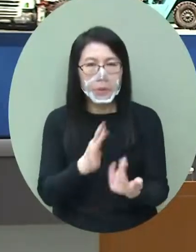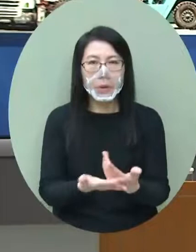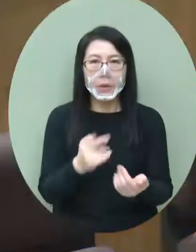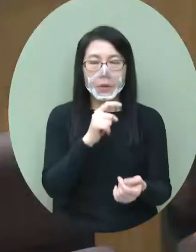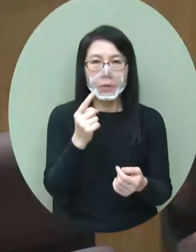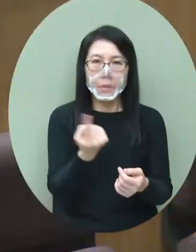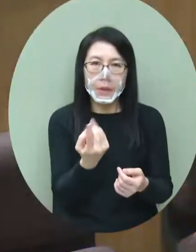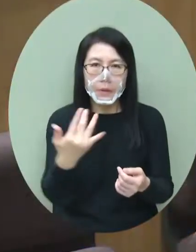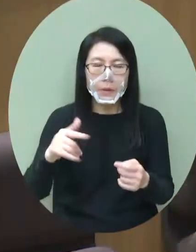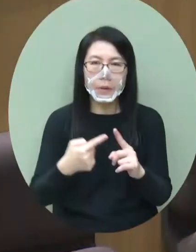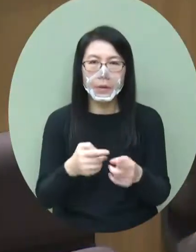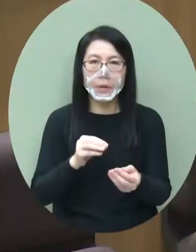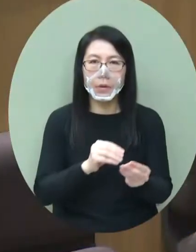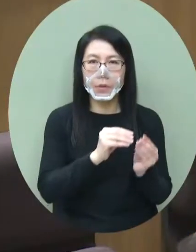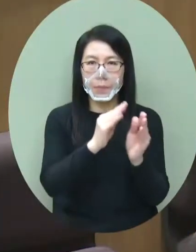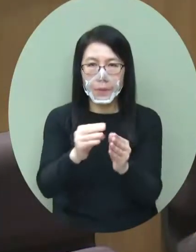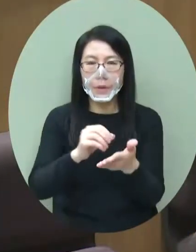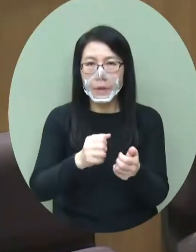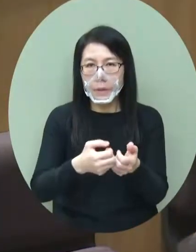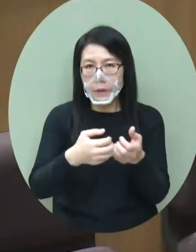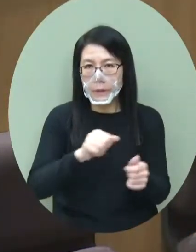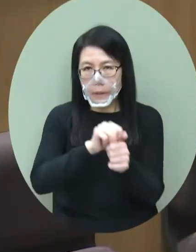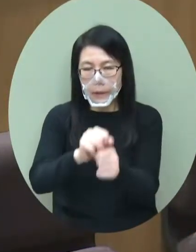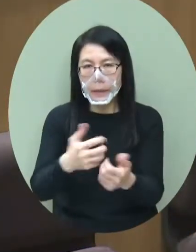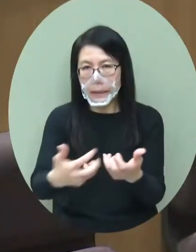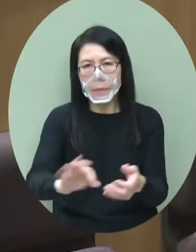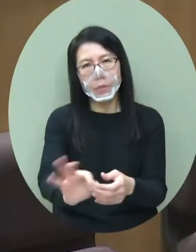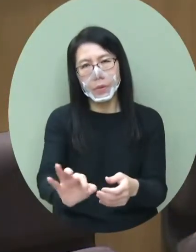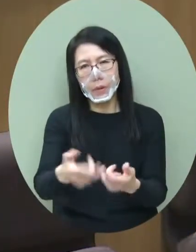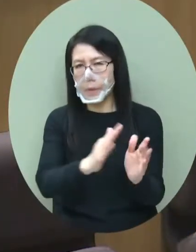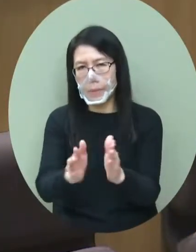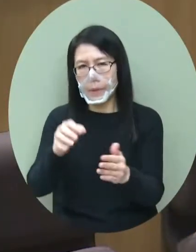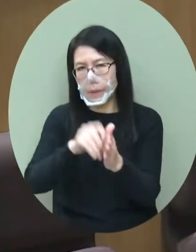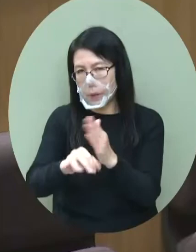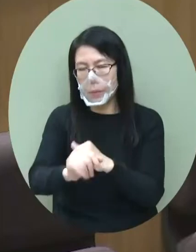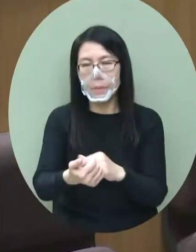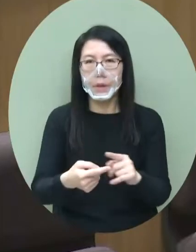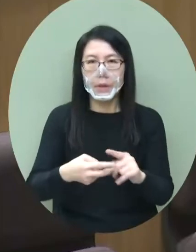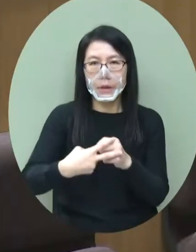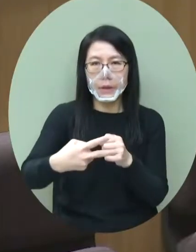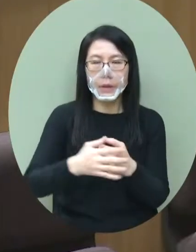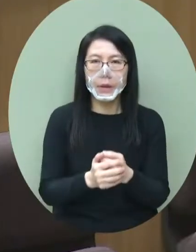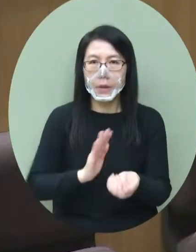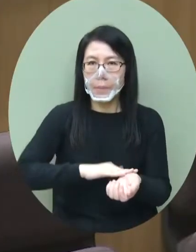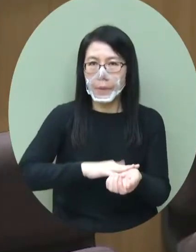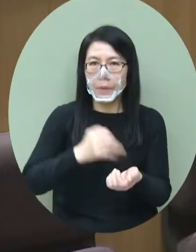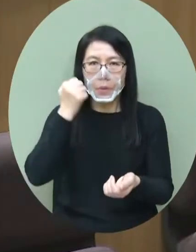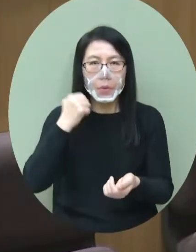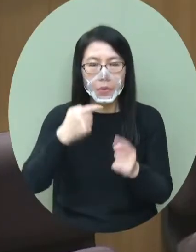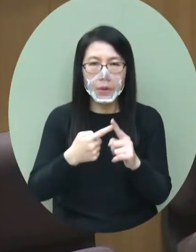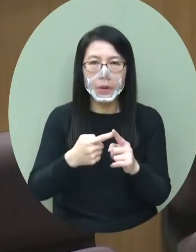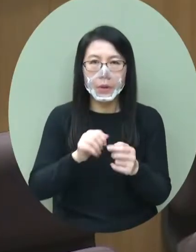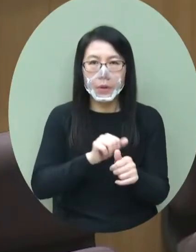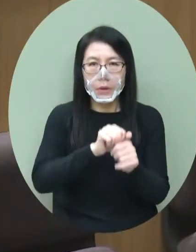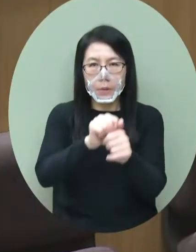置的情况，可是呢有数以万计的人士呢还没有安排到隔离，在这个方面呢会不会有安排适当呢？还有